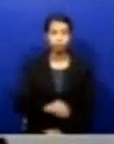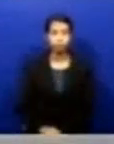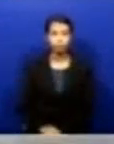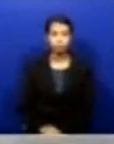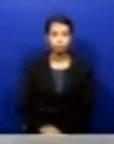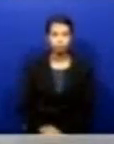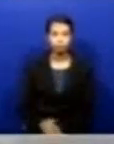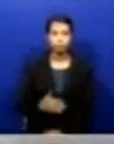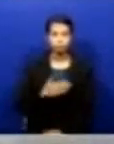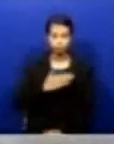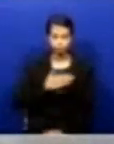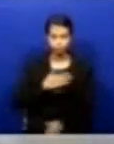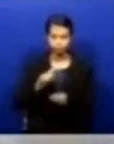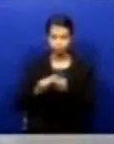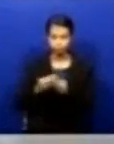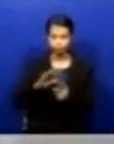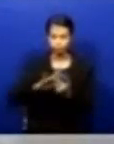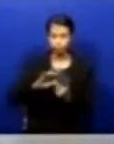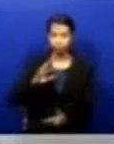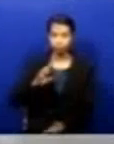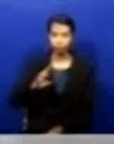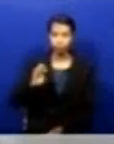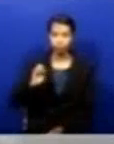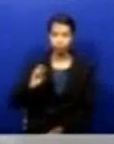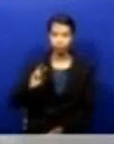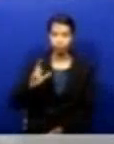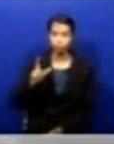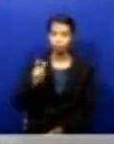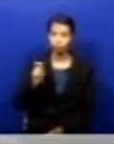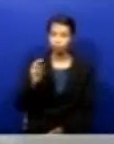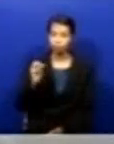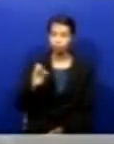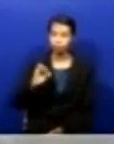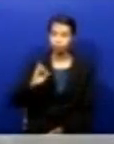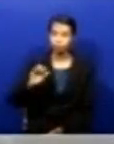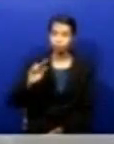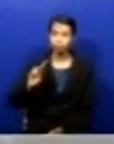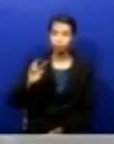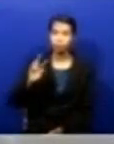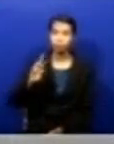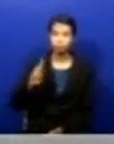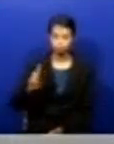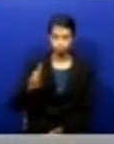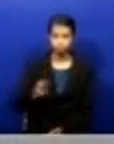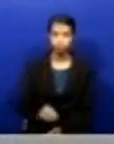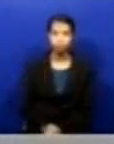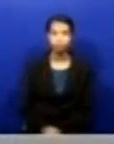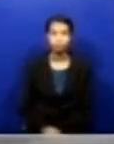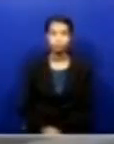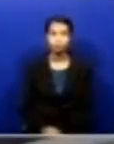มนายเรืองไกรลีกิจวัฒนะกรรมาธิการเสียงข้างน้อยผู้สงวนความเ